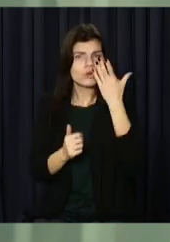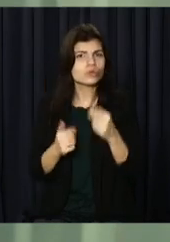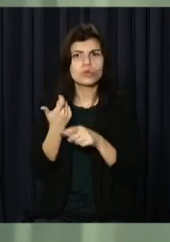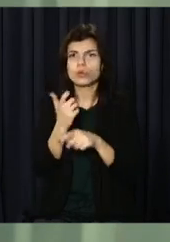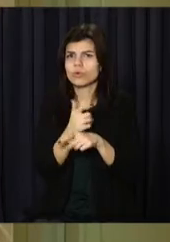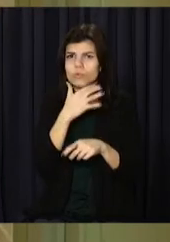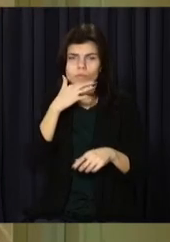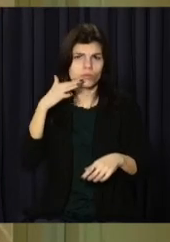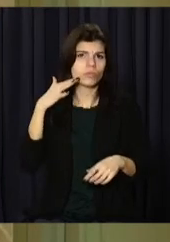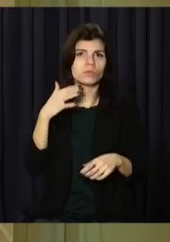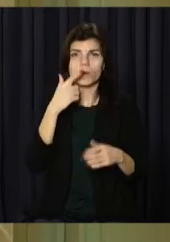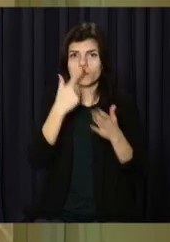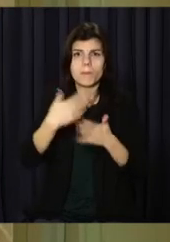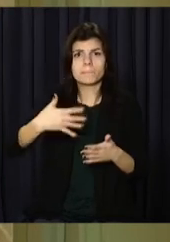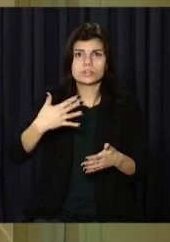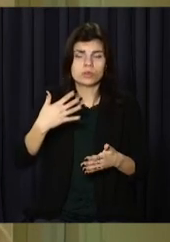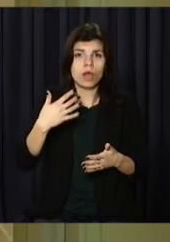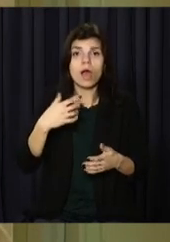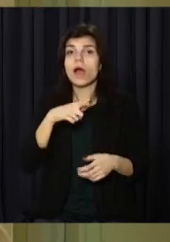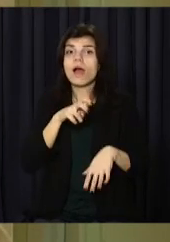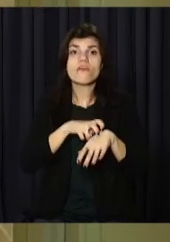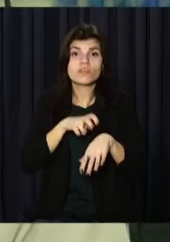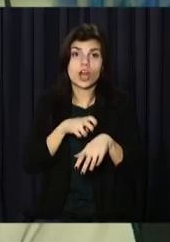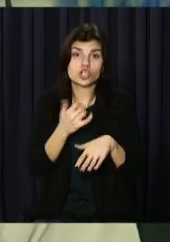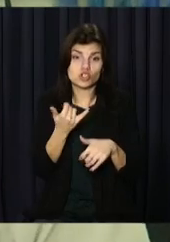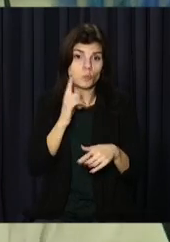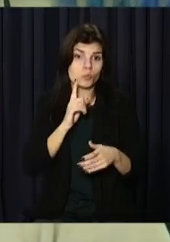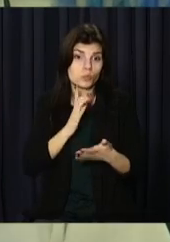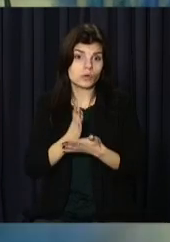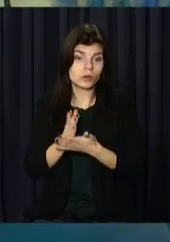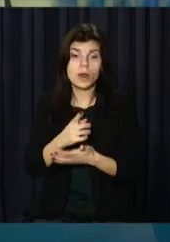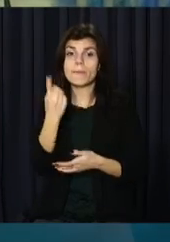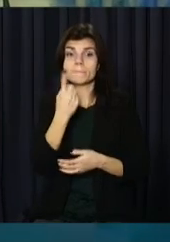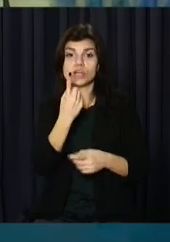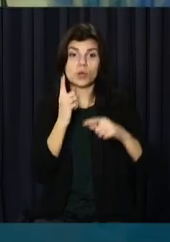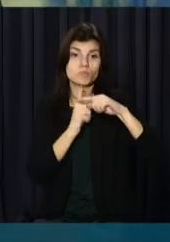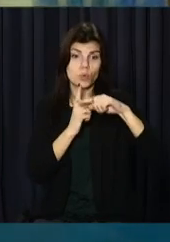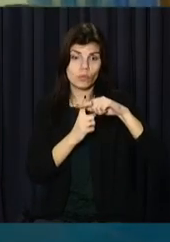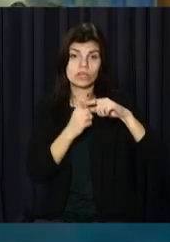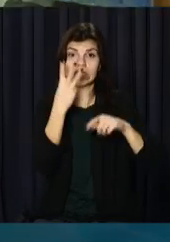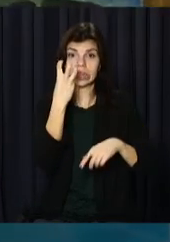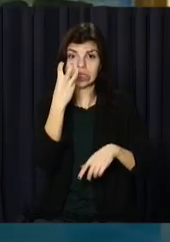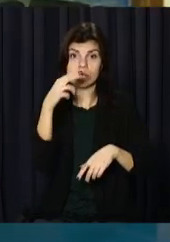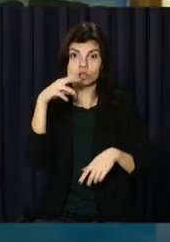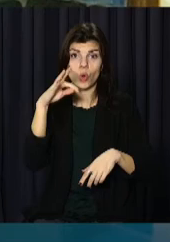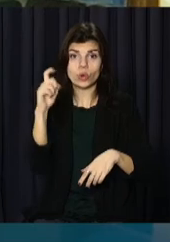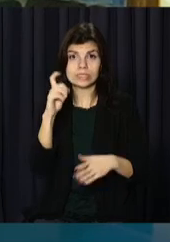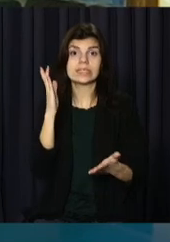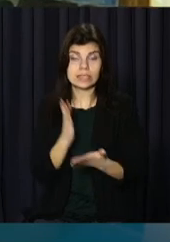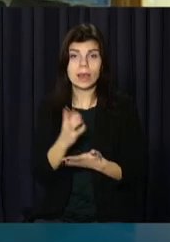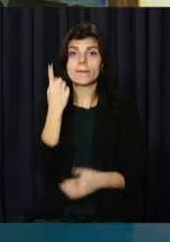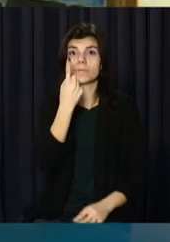щонайменше 50 донорів, а сьогодні лікарям нема чого перейматися. Першої позитивної – 300 доз,